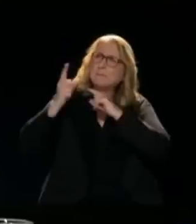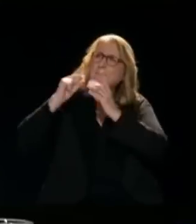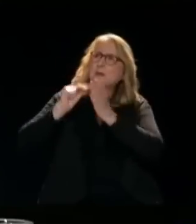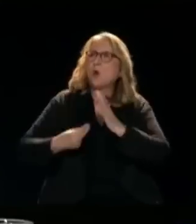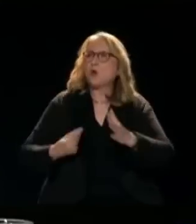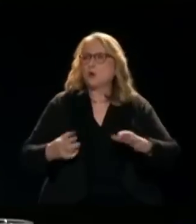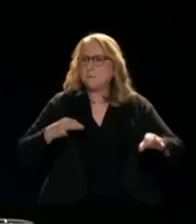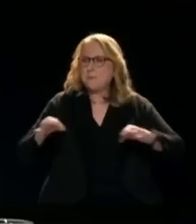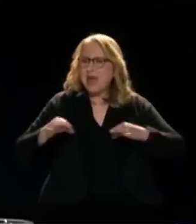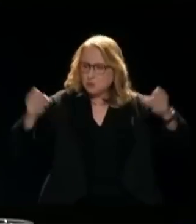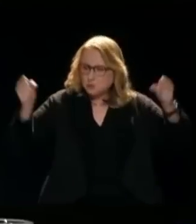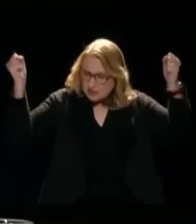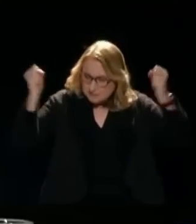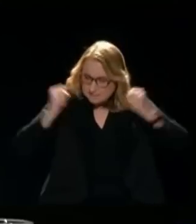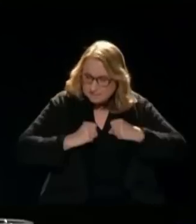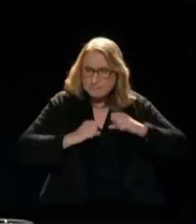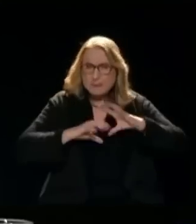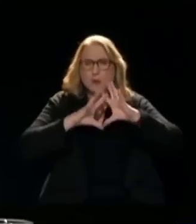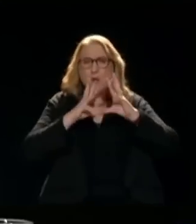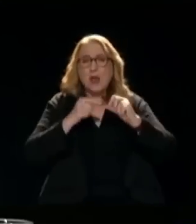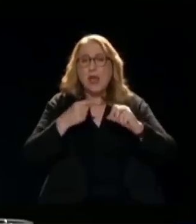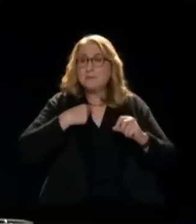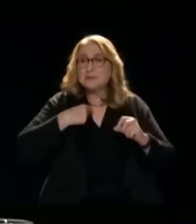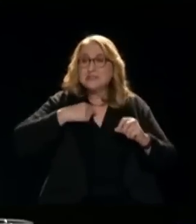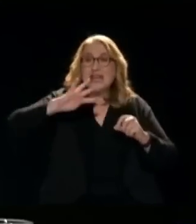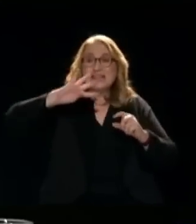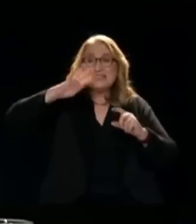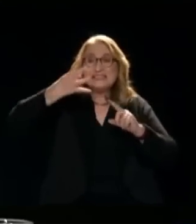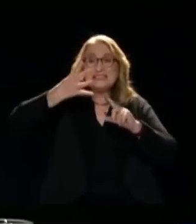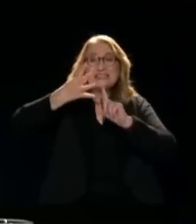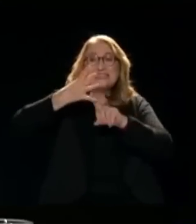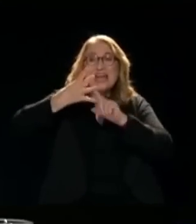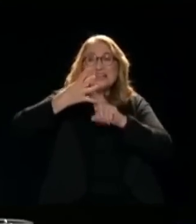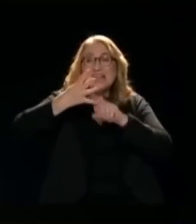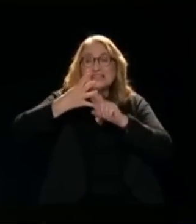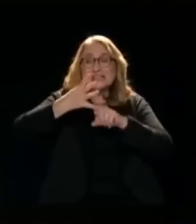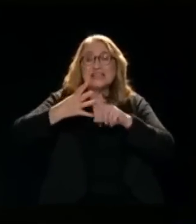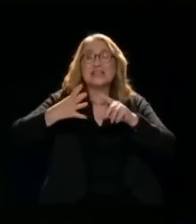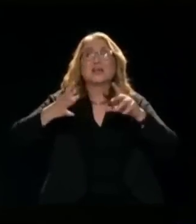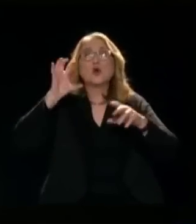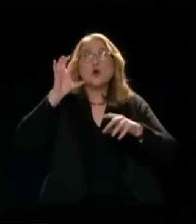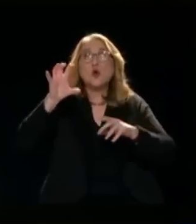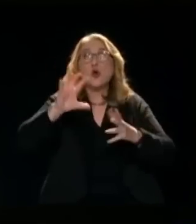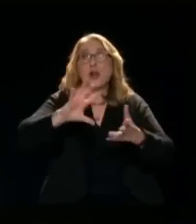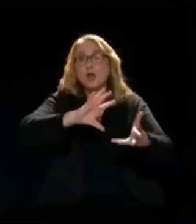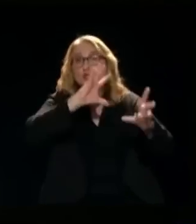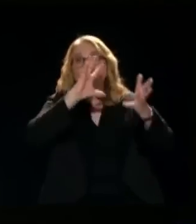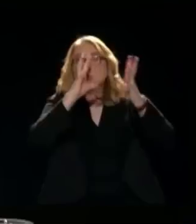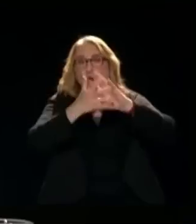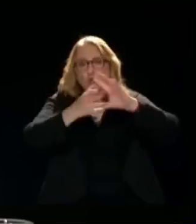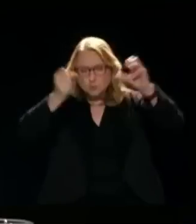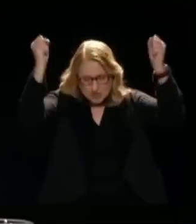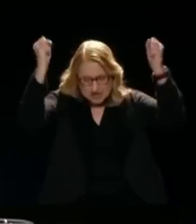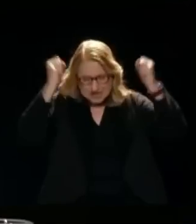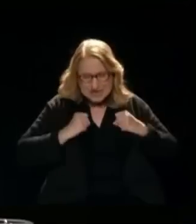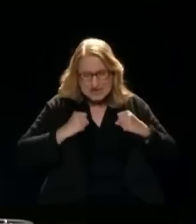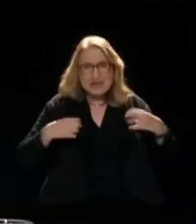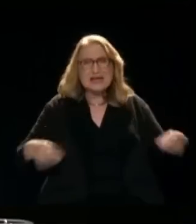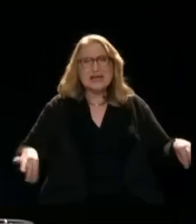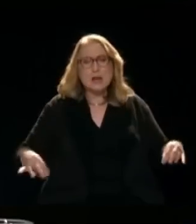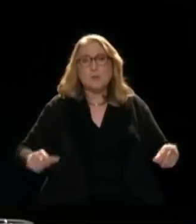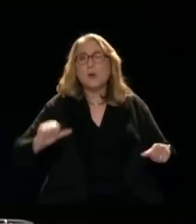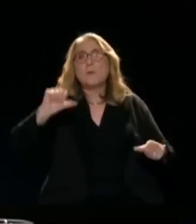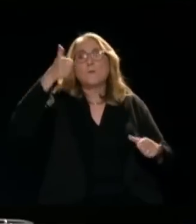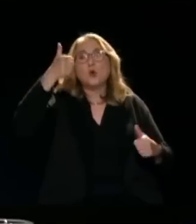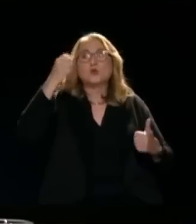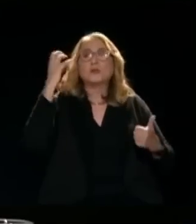Αυτή τη στιγμή είμαστε η τέταρτη πιο χρεοκοπημένη χώρα στον πλανήτη, σύμφωνα με το Διεθνές Μνημονιακό Ταμείο. Μας ξεπερνάνε η Μογγολία,